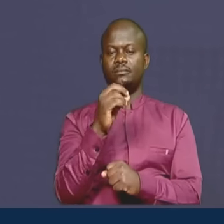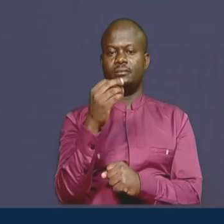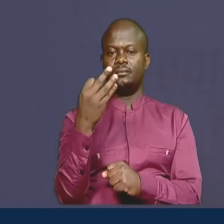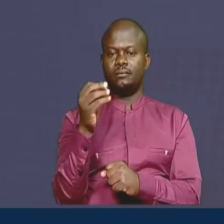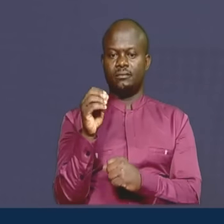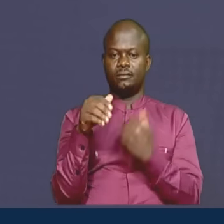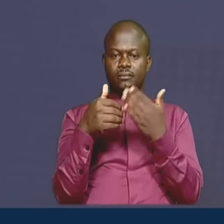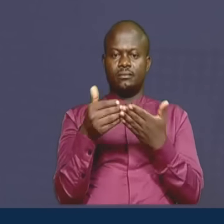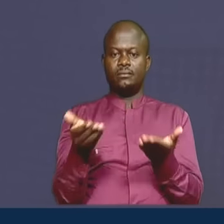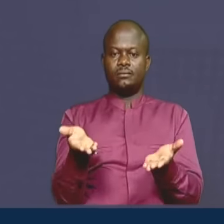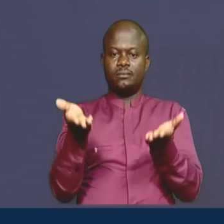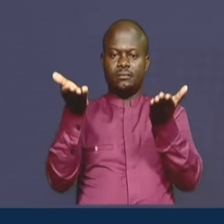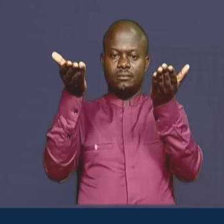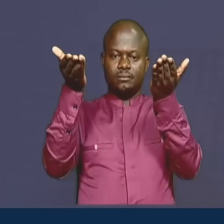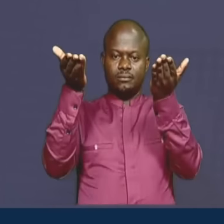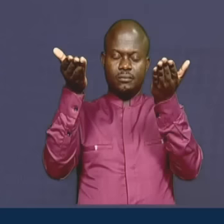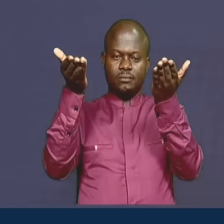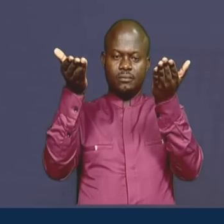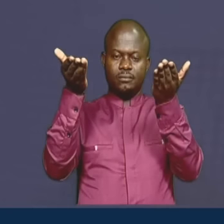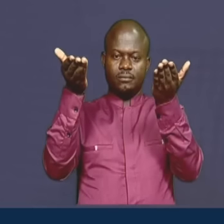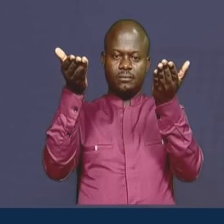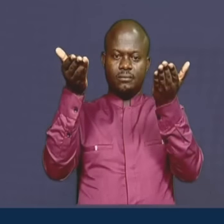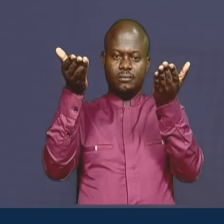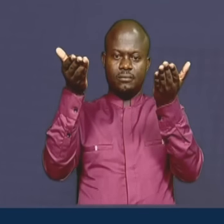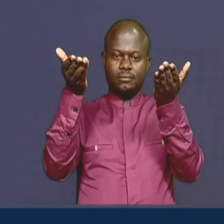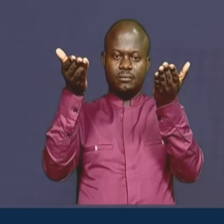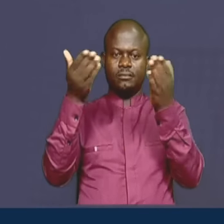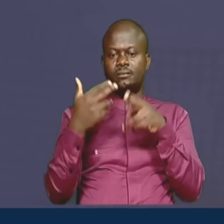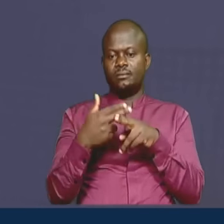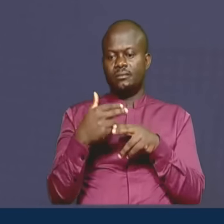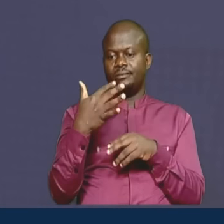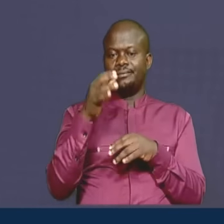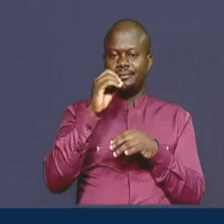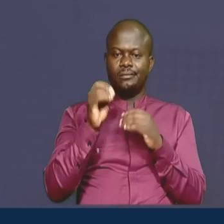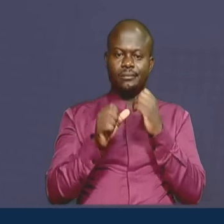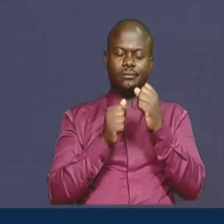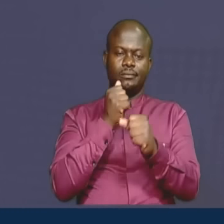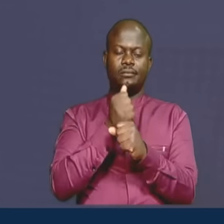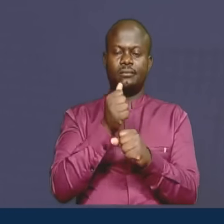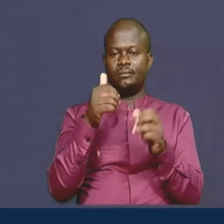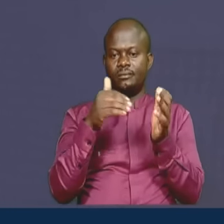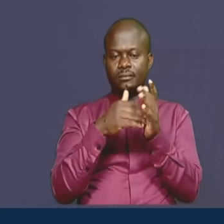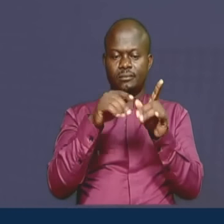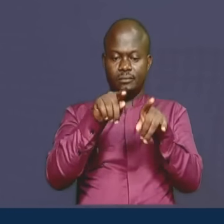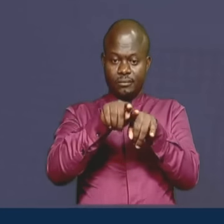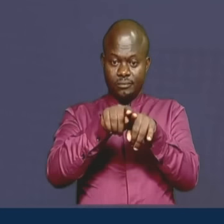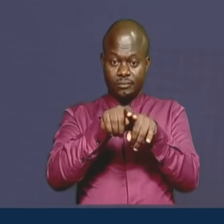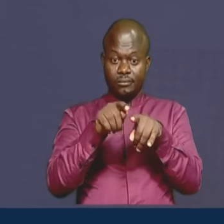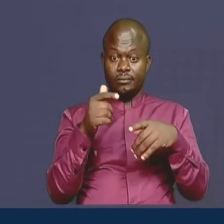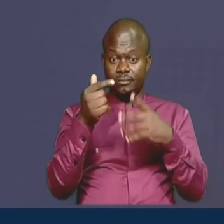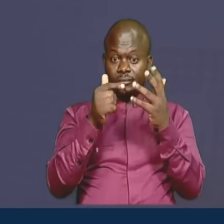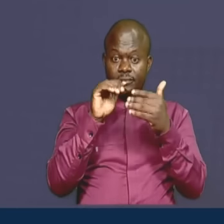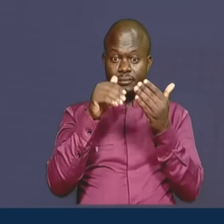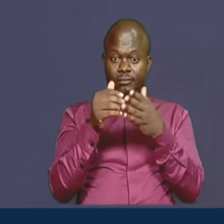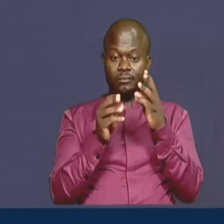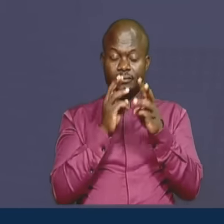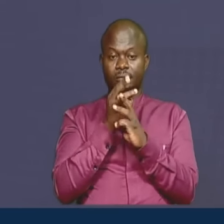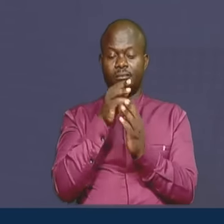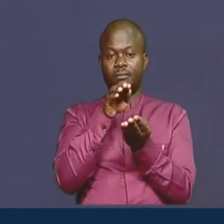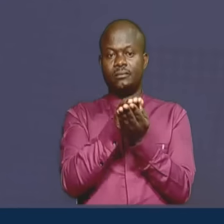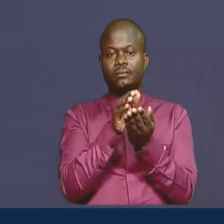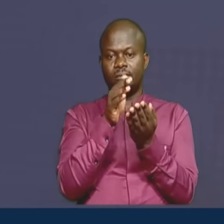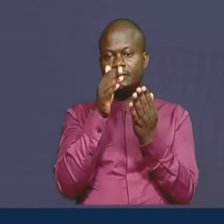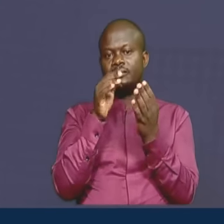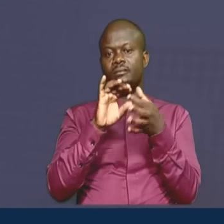no kuzanye ku kigero 5% muri uwo mwaka n'ubundi rero muri ibyo byose banki y'isi yiyemeje